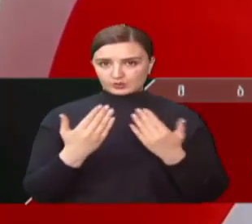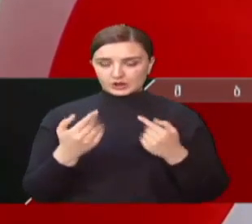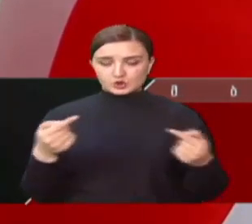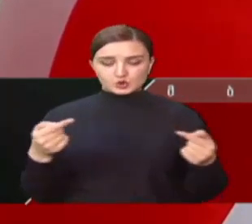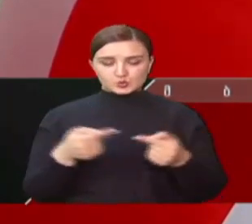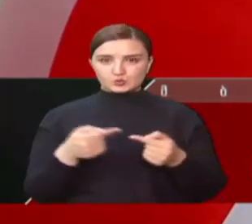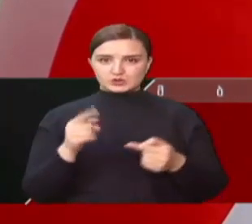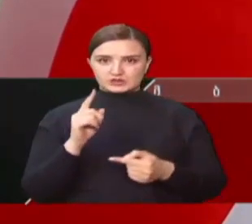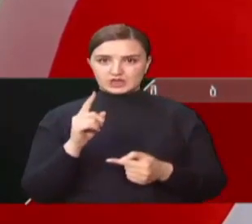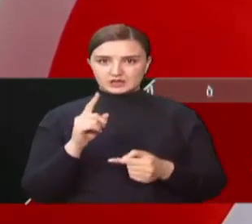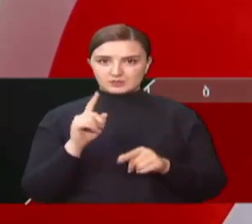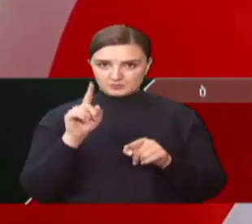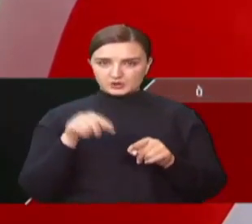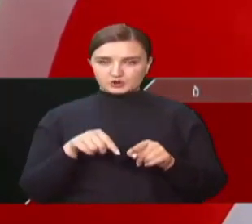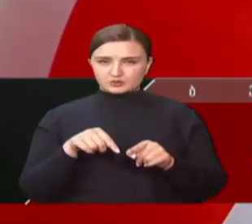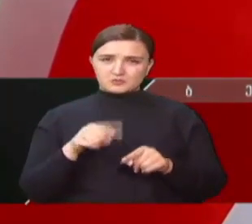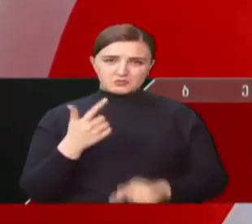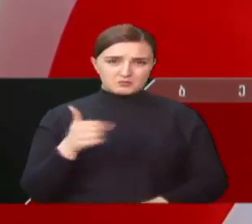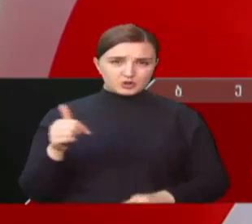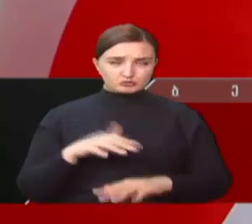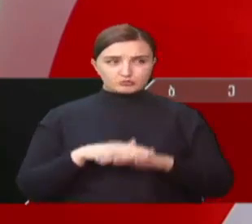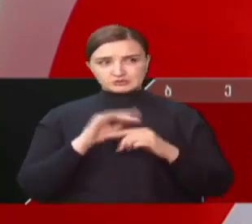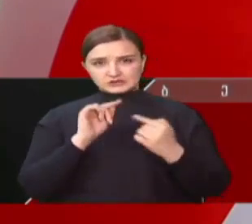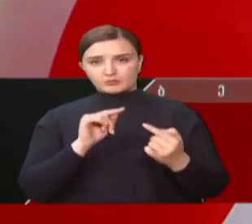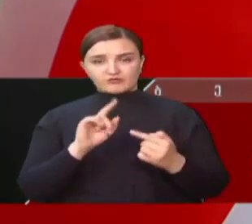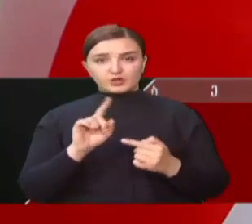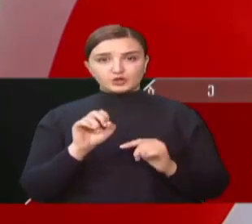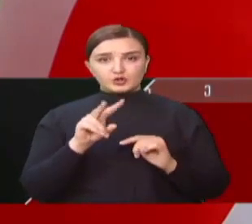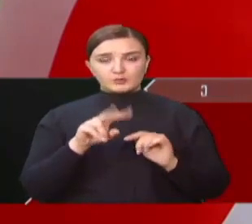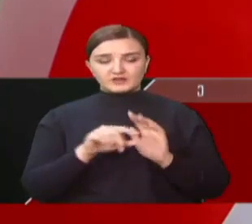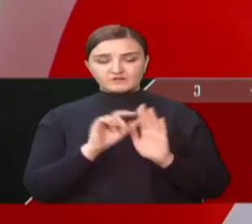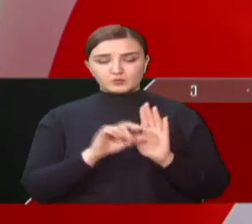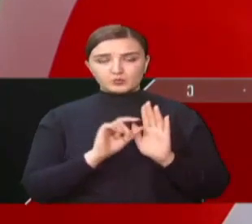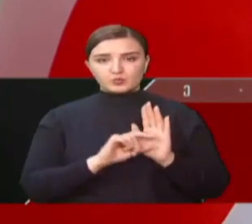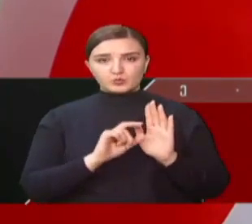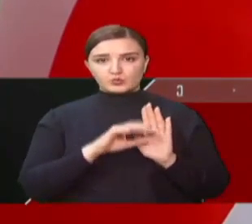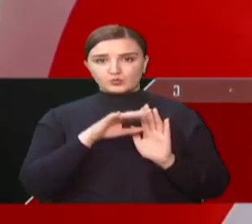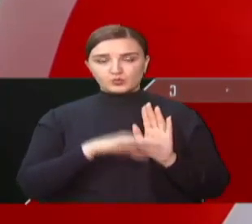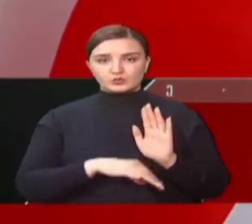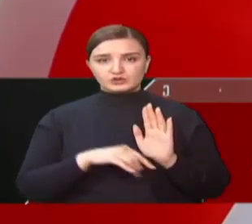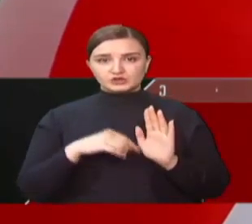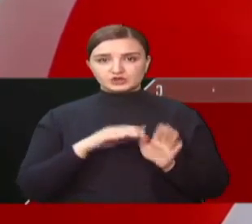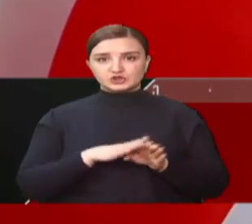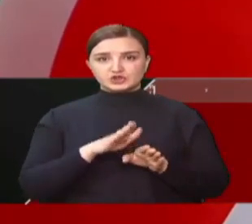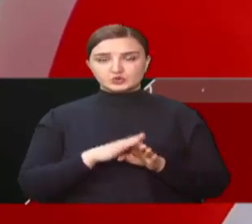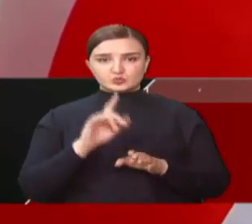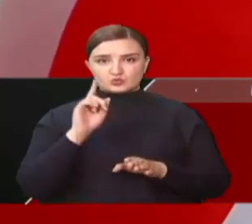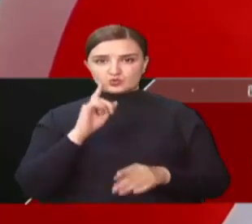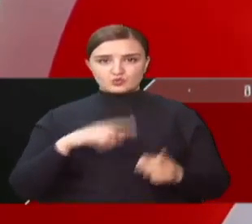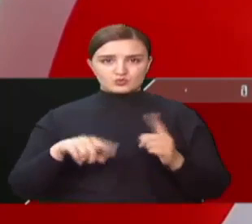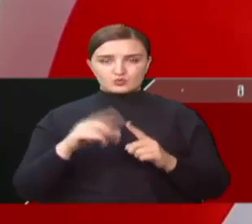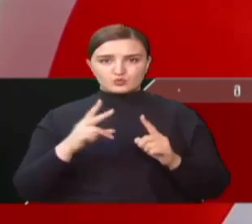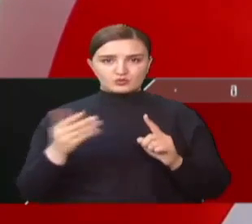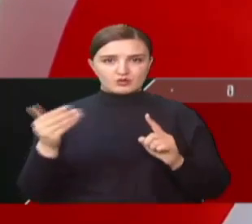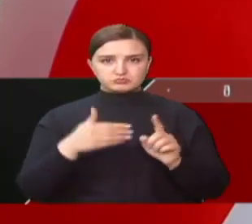zuznat, maciuris, aramfot sa protestul acție, bearme torme. Punctis, șefule, bași, tunda, șe, unda, italiene, acti, ura, tunda,